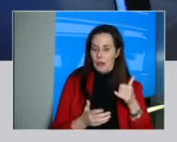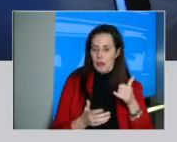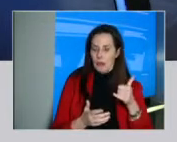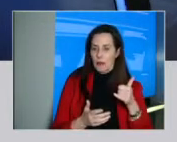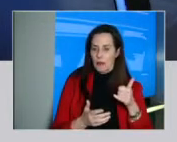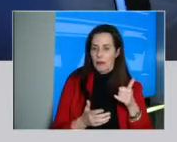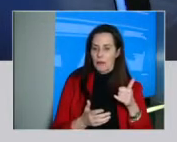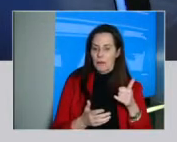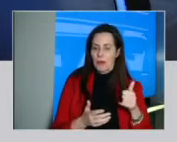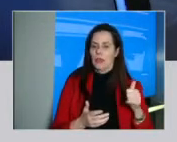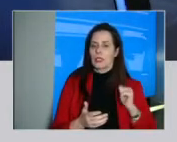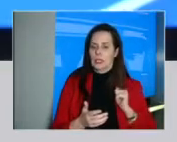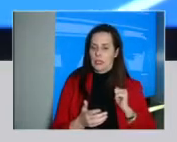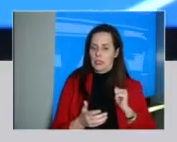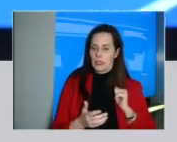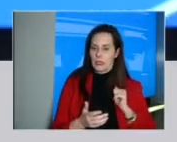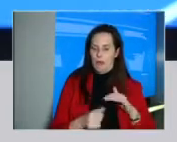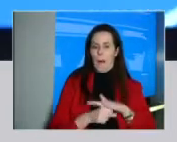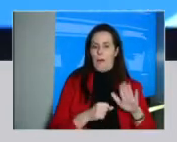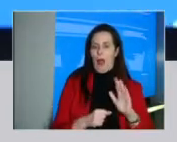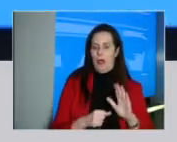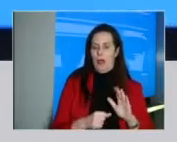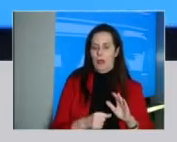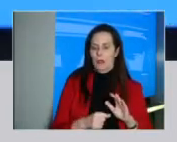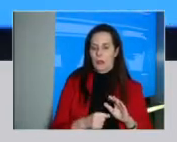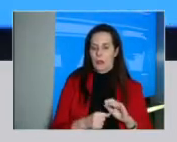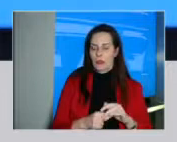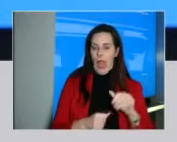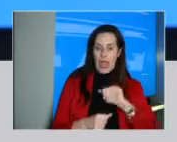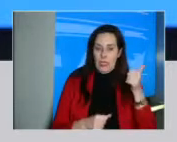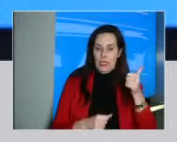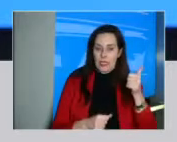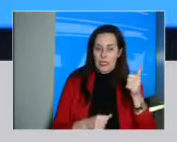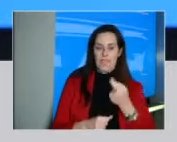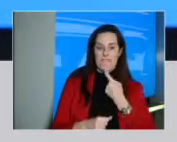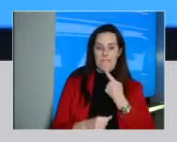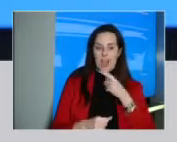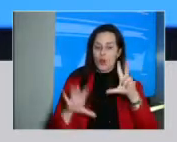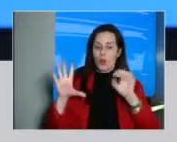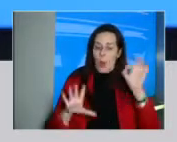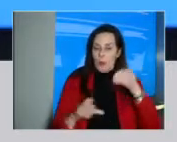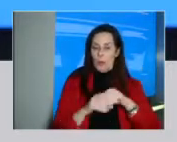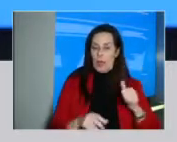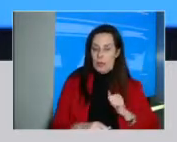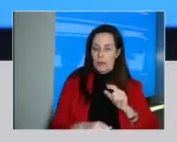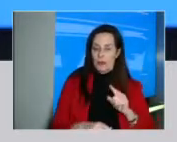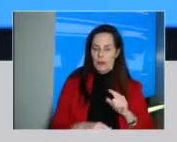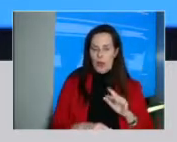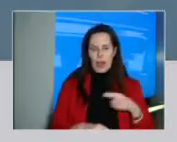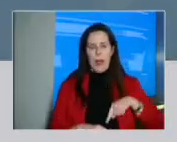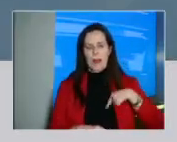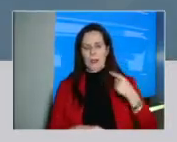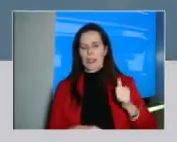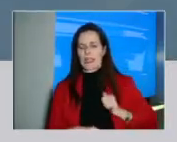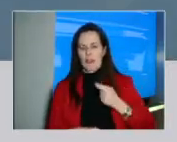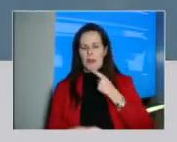מה שנקרא, צבא מלא. הסיינים, למשל, הם פינלנד, שיש לנו 80%. לעומת זאת, לעומת